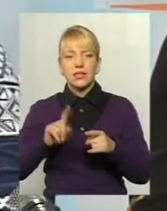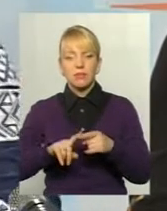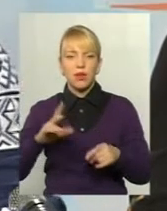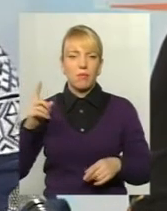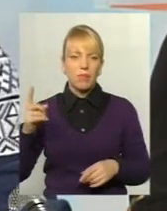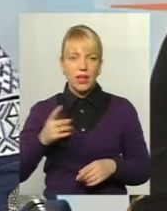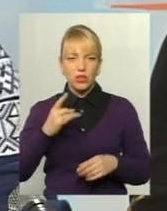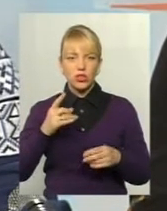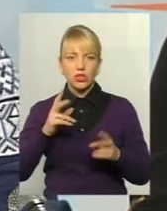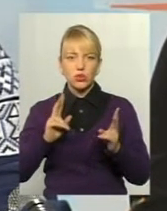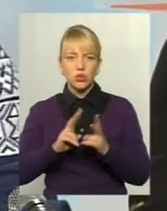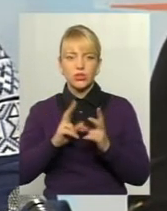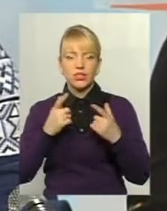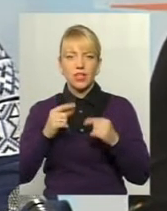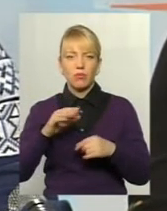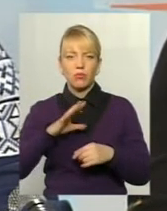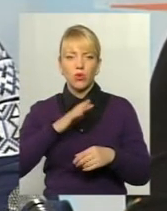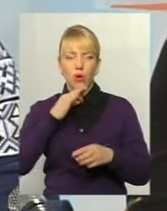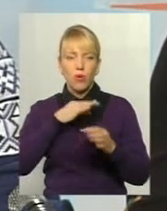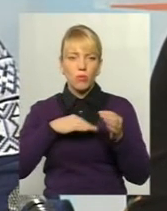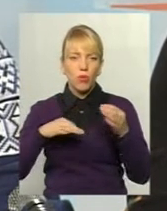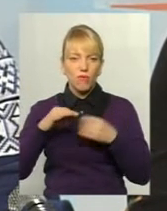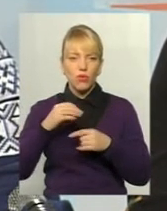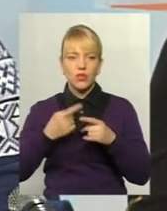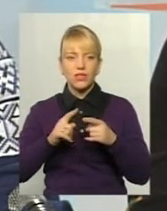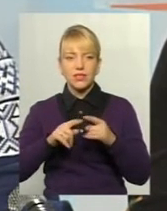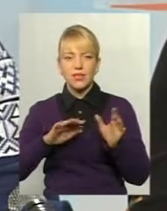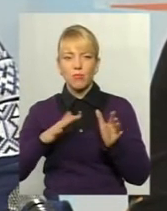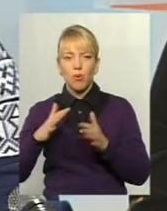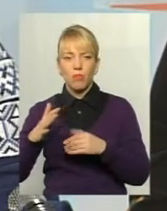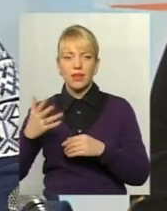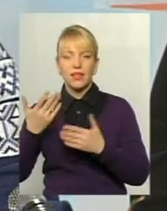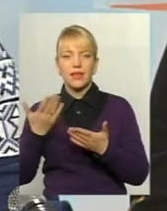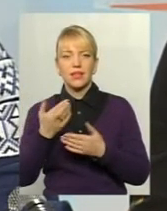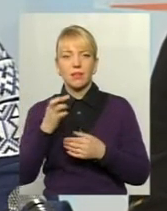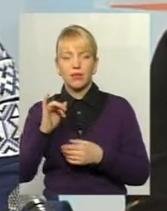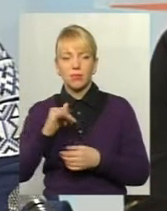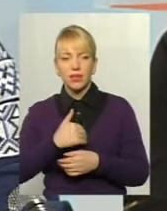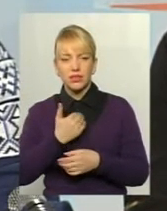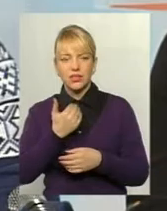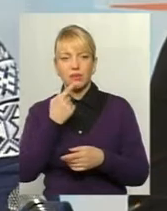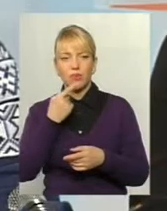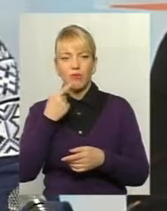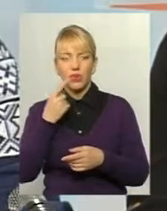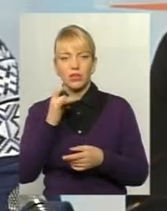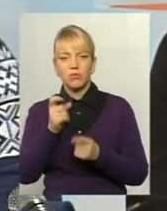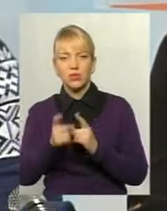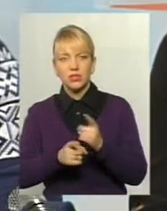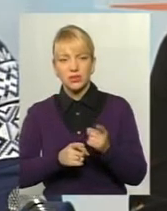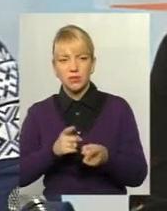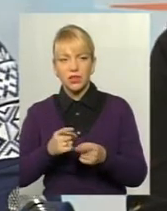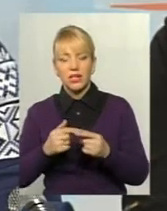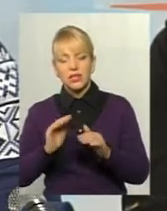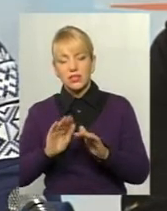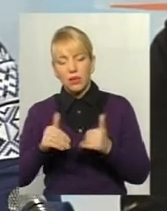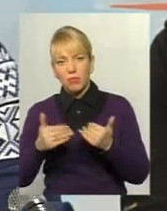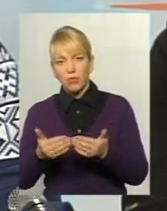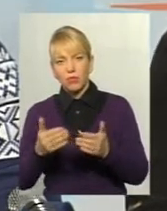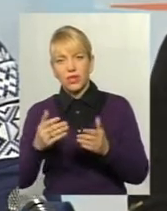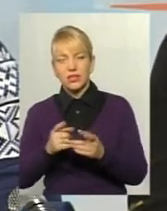на якій були обговорені ці моменти, які ми би хотіли би змінити, запропонувати змінити, враховуючи